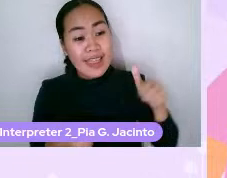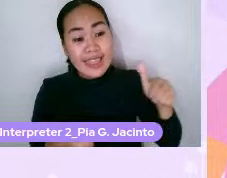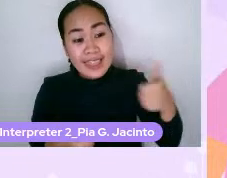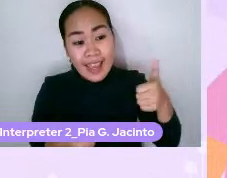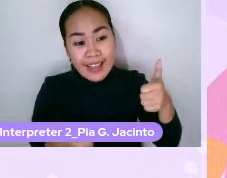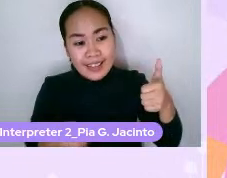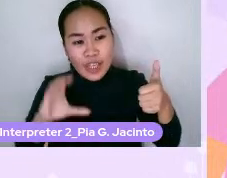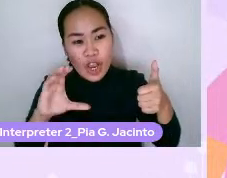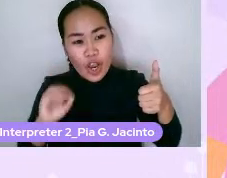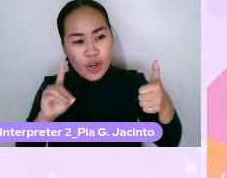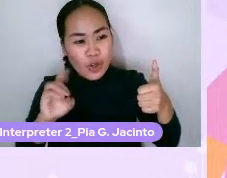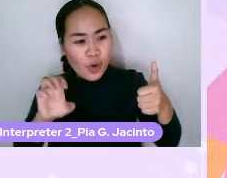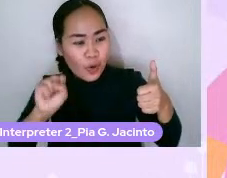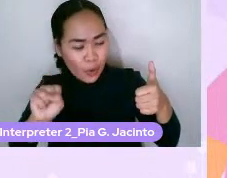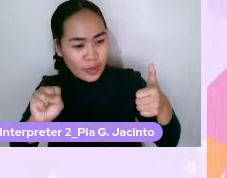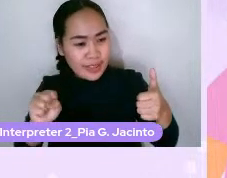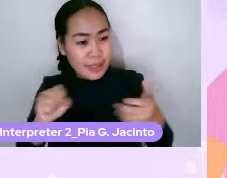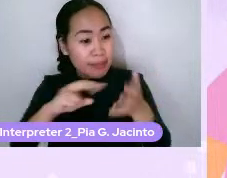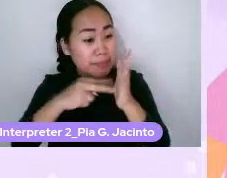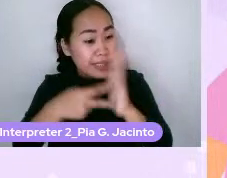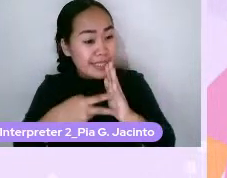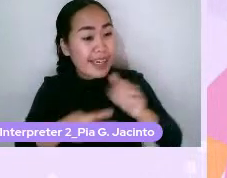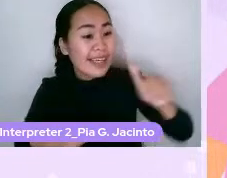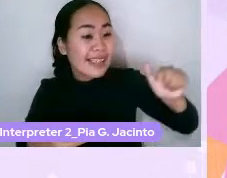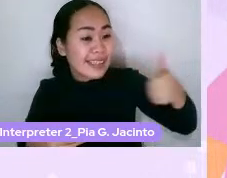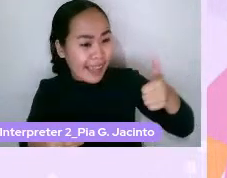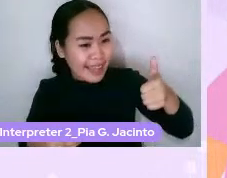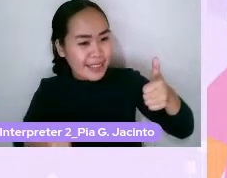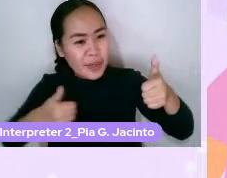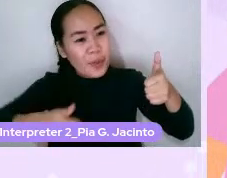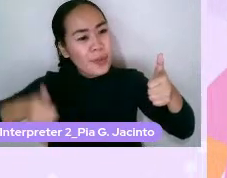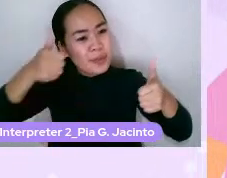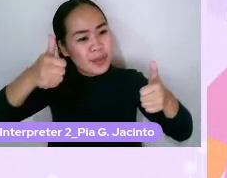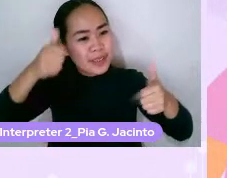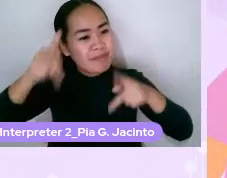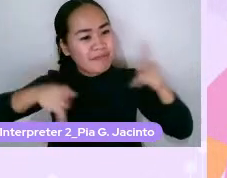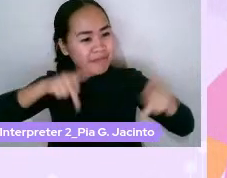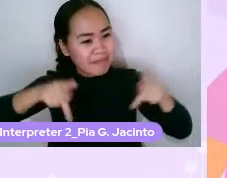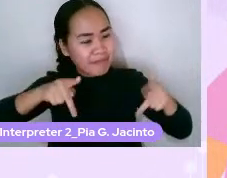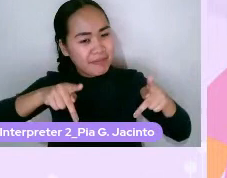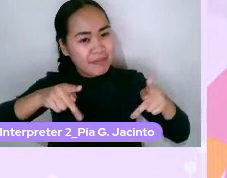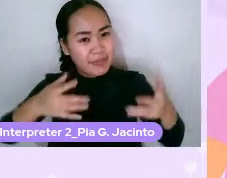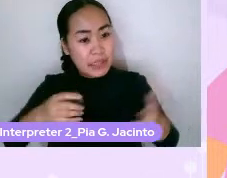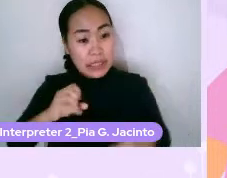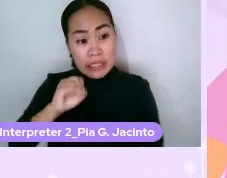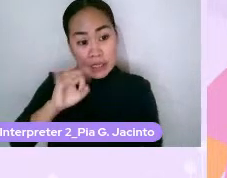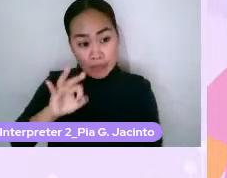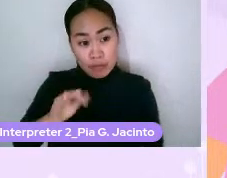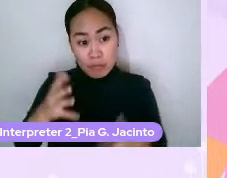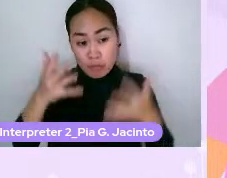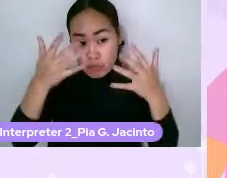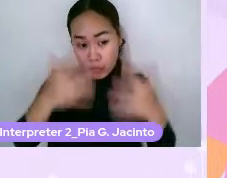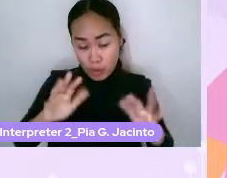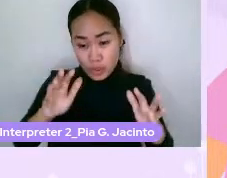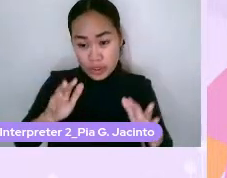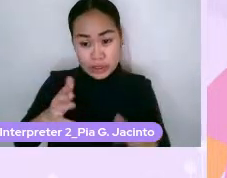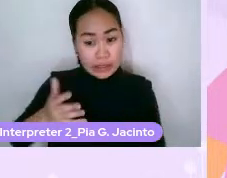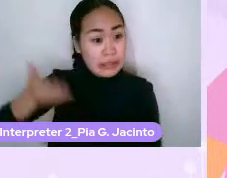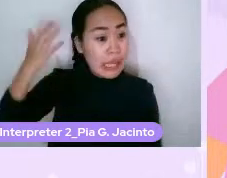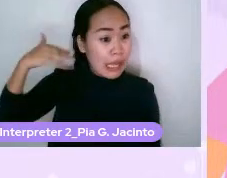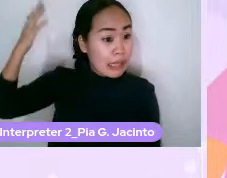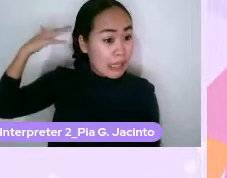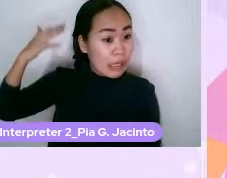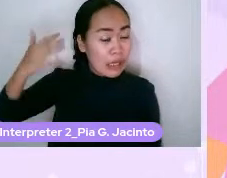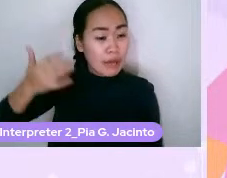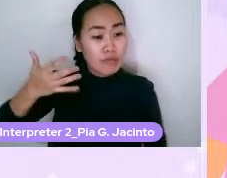din tayong 10 winners for today. Hindi na po pwedeng manalo ano ang winners natin noong nakaraang episodes.